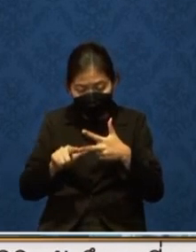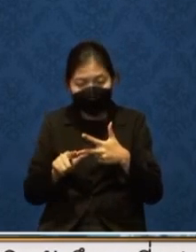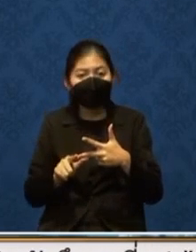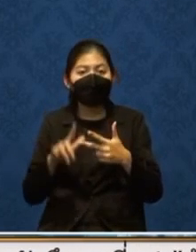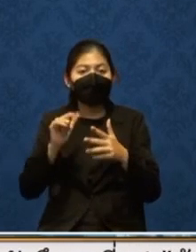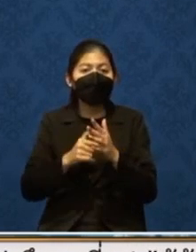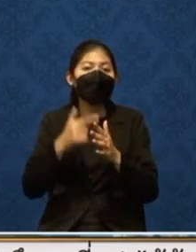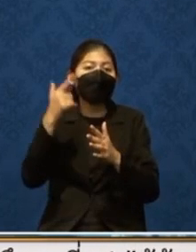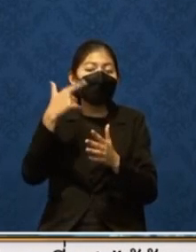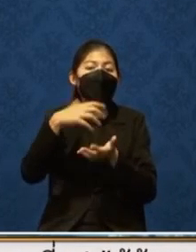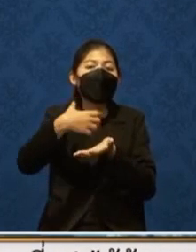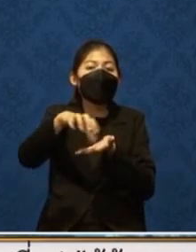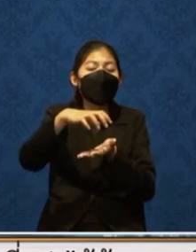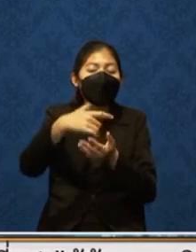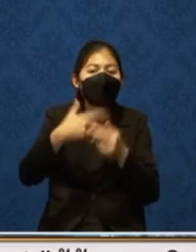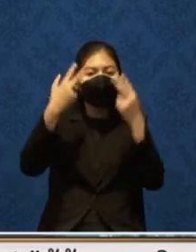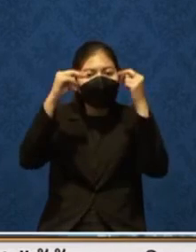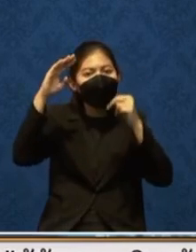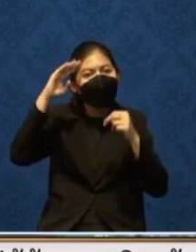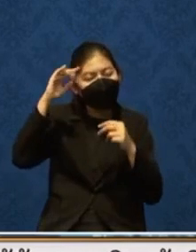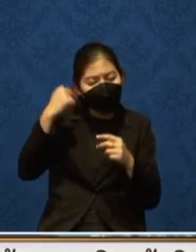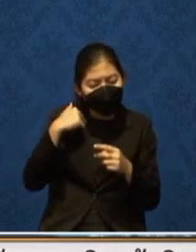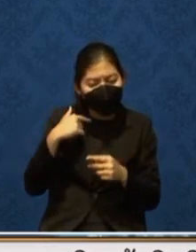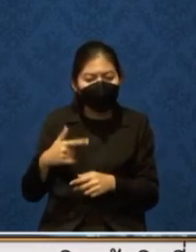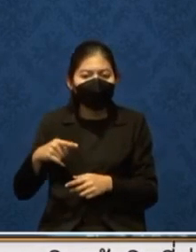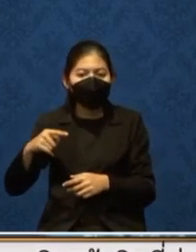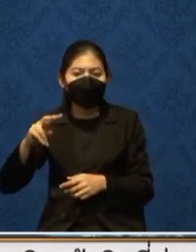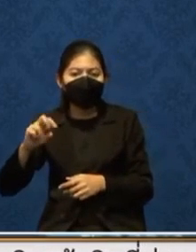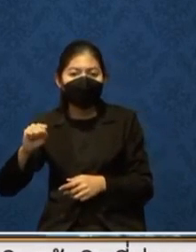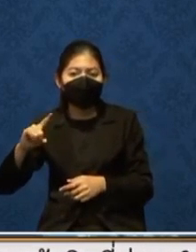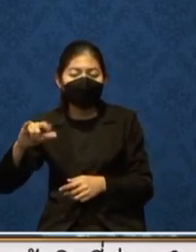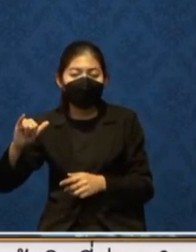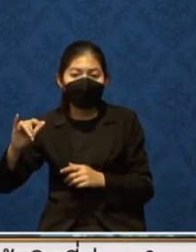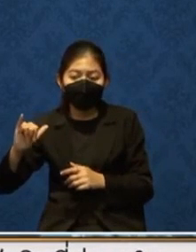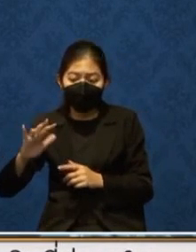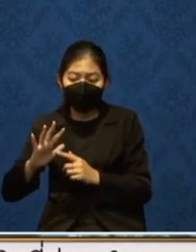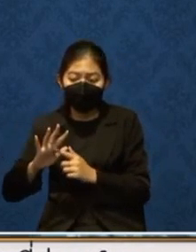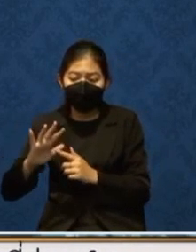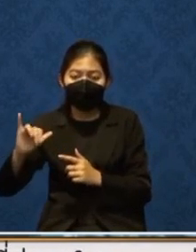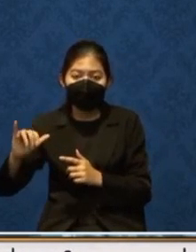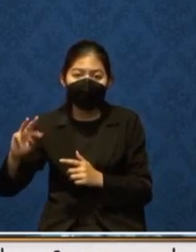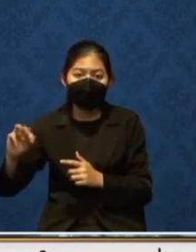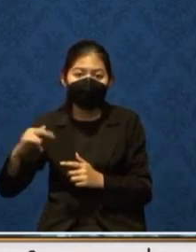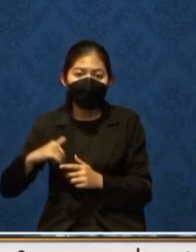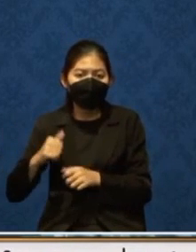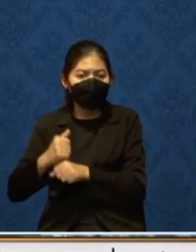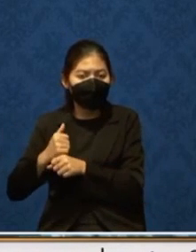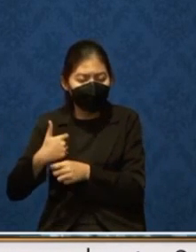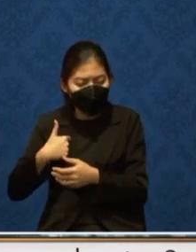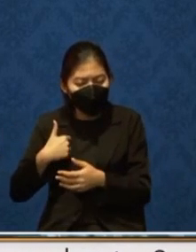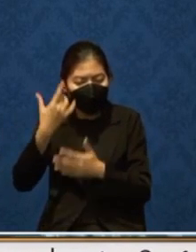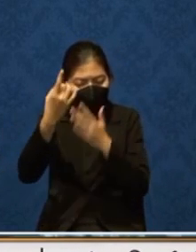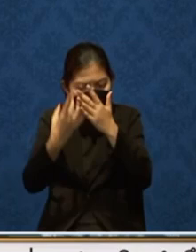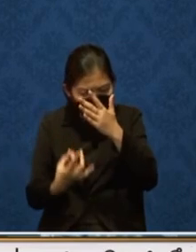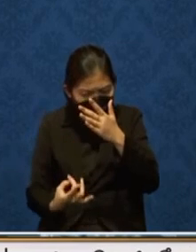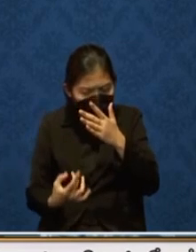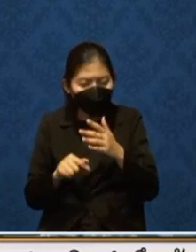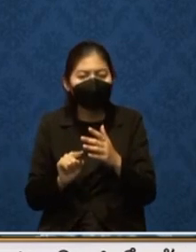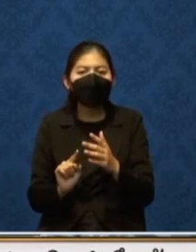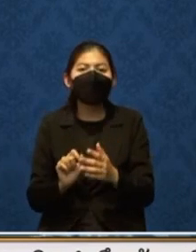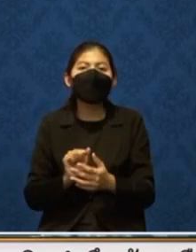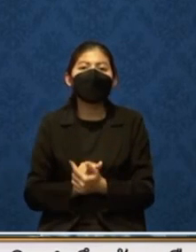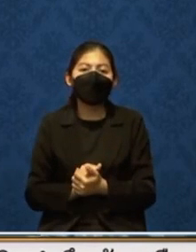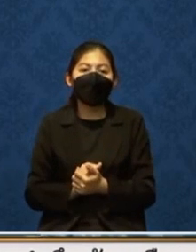้ตอนต้น ตอนที่ประยุตคิดสัษยามทำมมอะไรบ้างเดผมจะแจกแจงใหท่านฟังครับท่บอกว่า